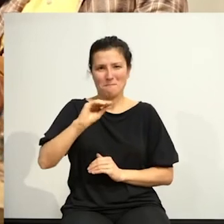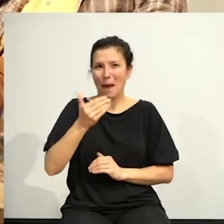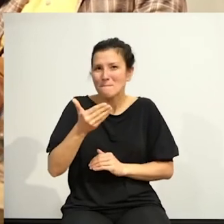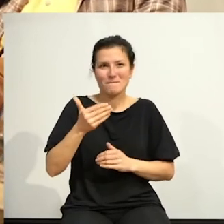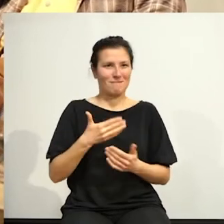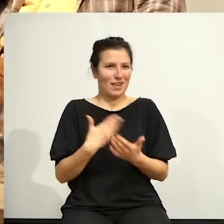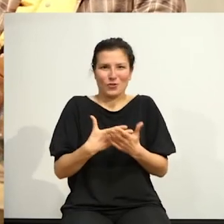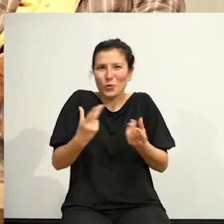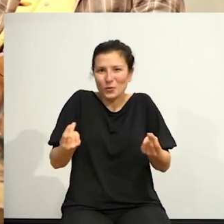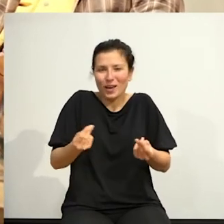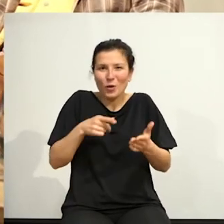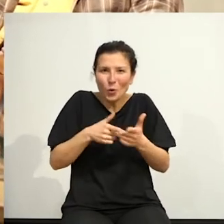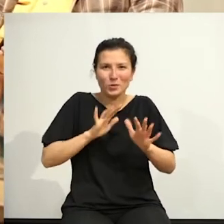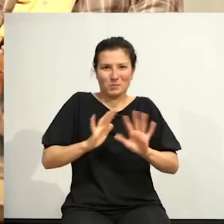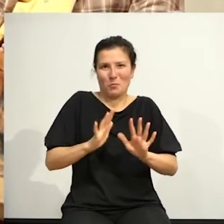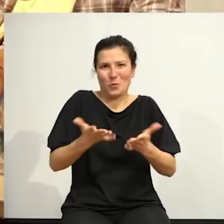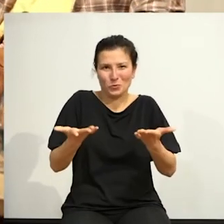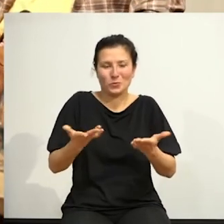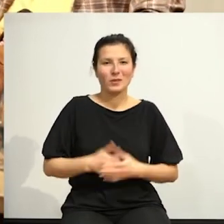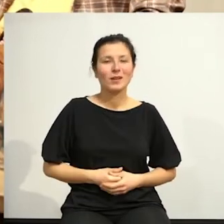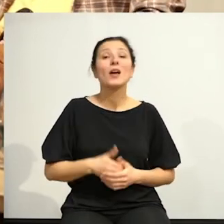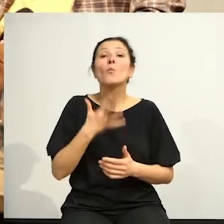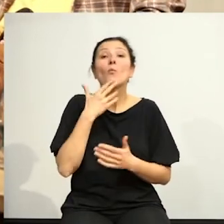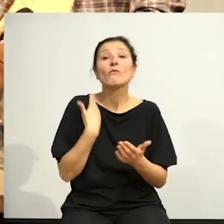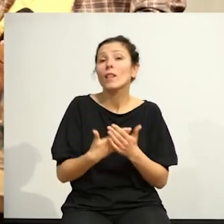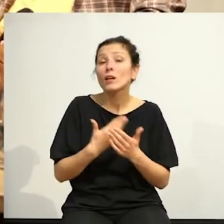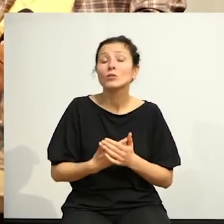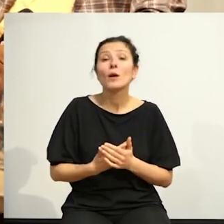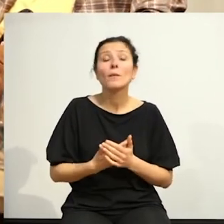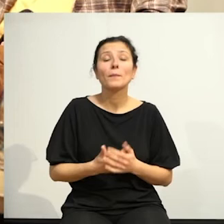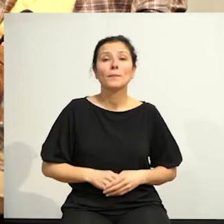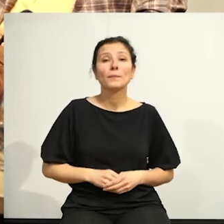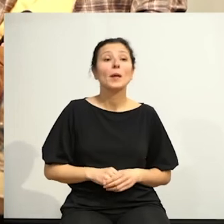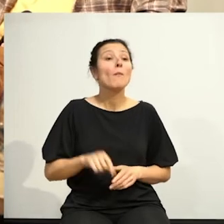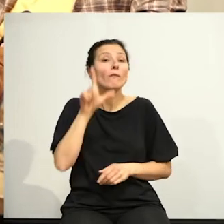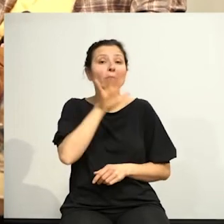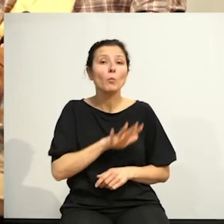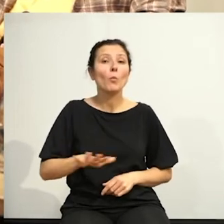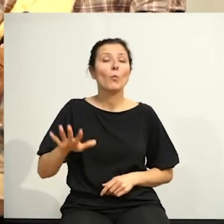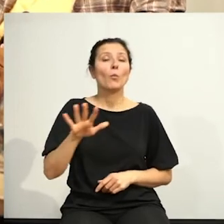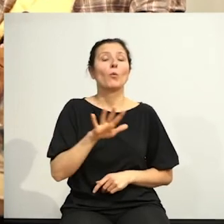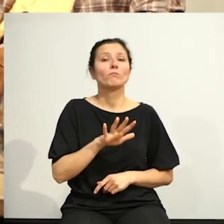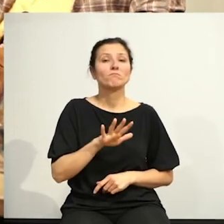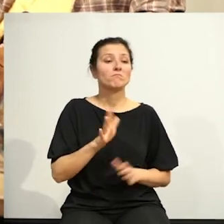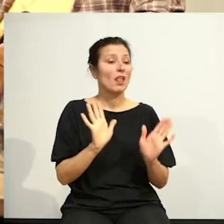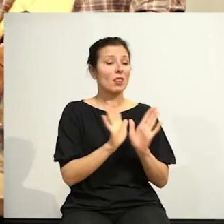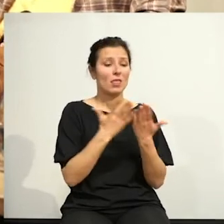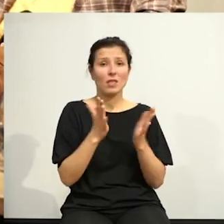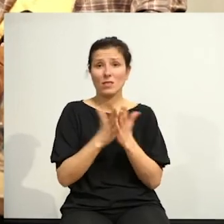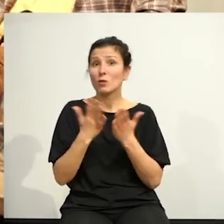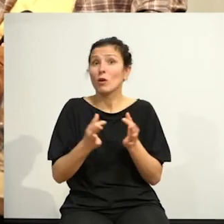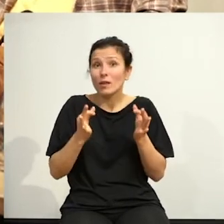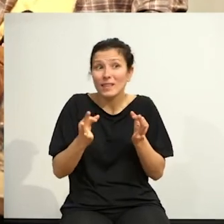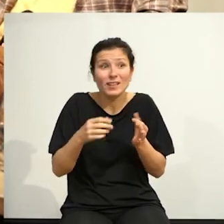droga. Mówię o tym dlatego, że w przestrzeni społecznej literatura tak